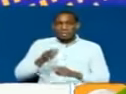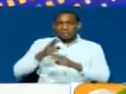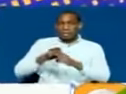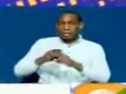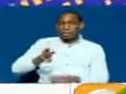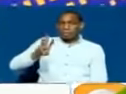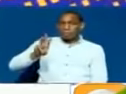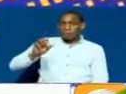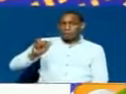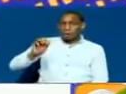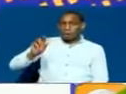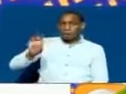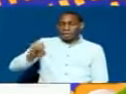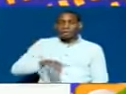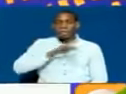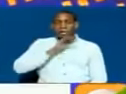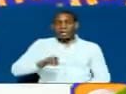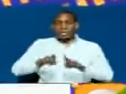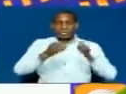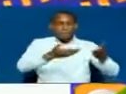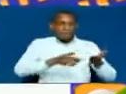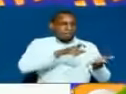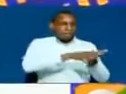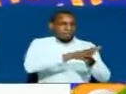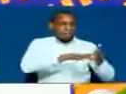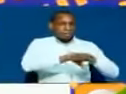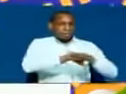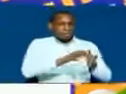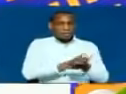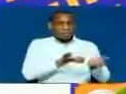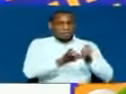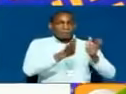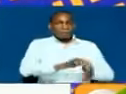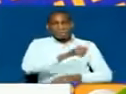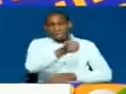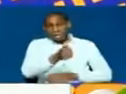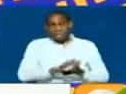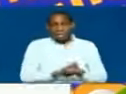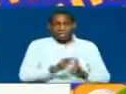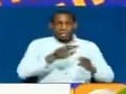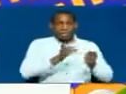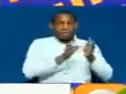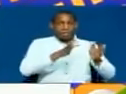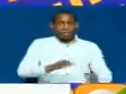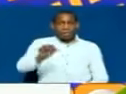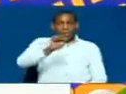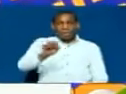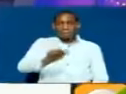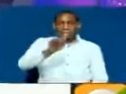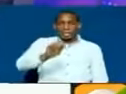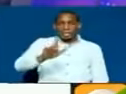Bernard Waore. Raila pia alipokea vieuzi kutoka kwa mfanyabiashara mwingine, Daktari Samuel